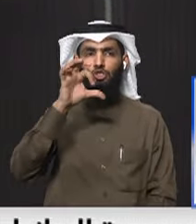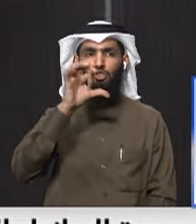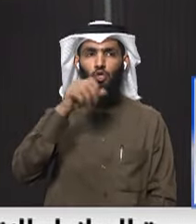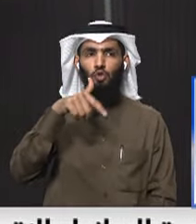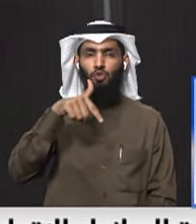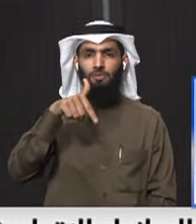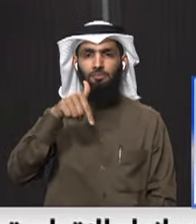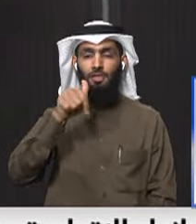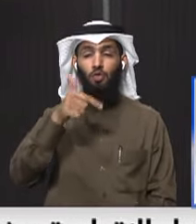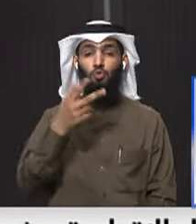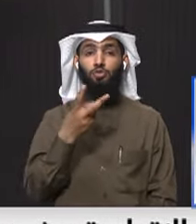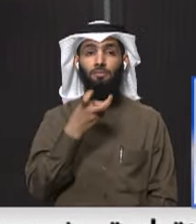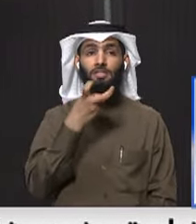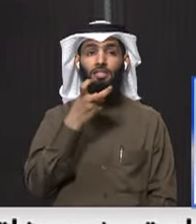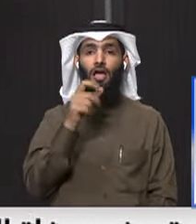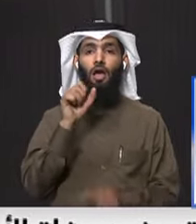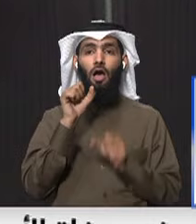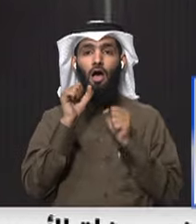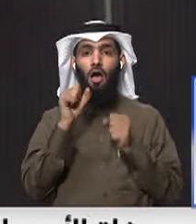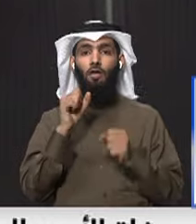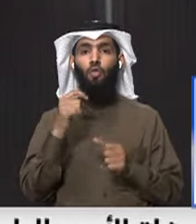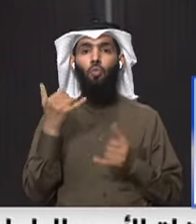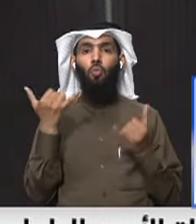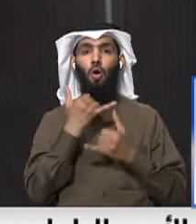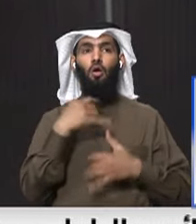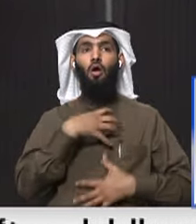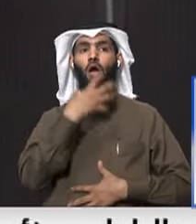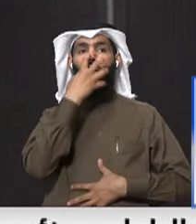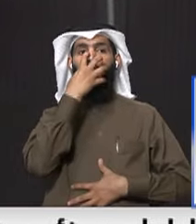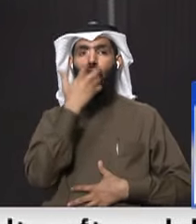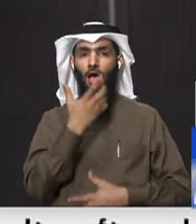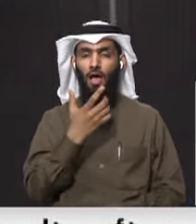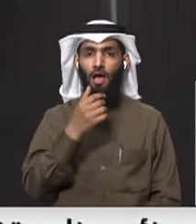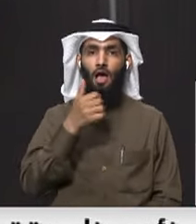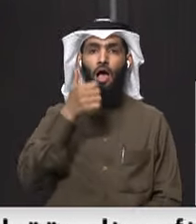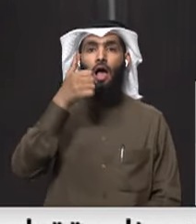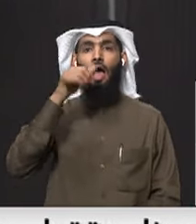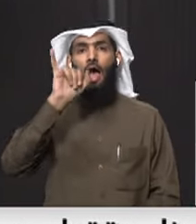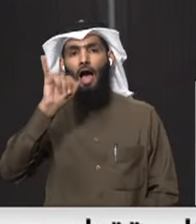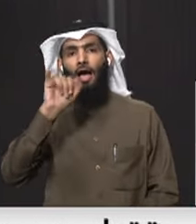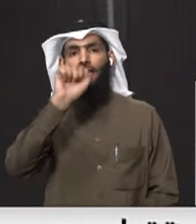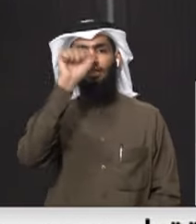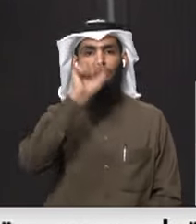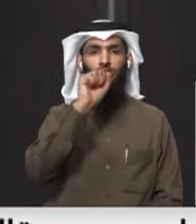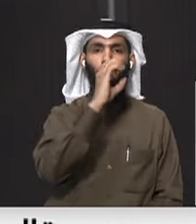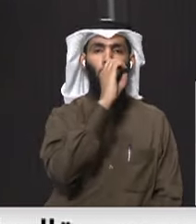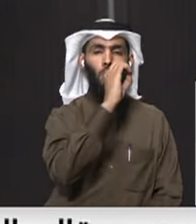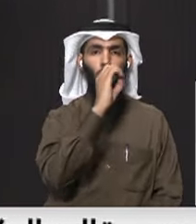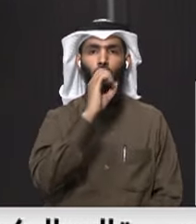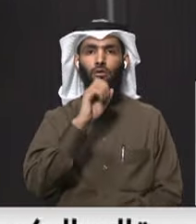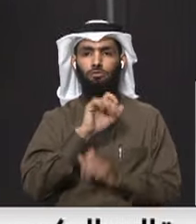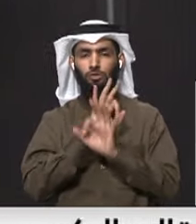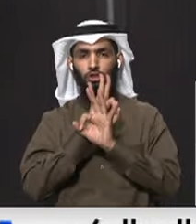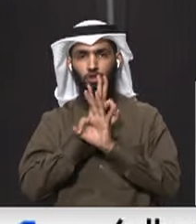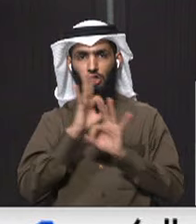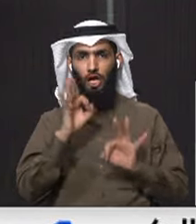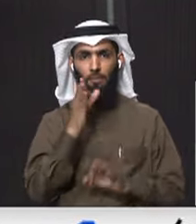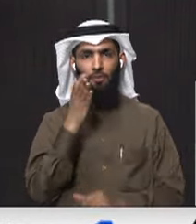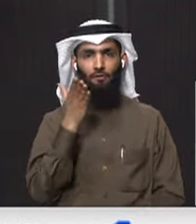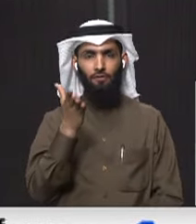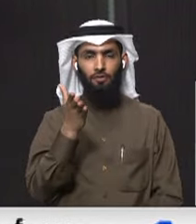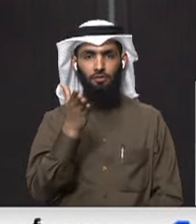اسعاف كلها عنايات مركزه كذا وكلها اي س يو بتجهيزاتها منها تقريبا